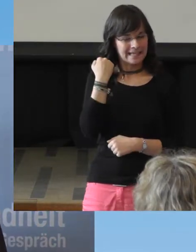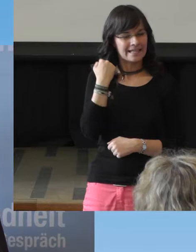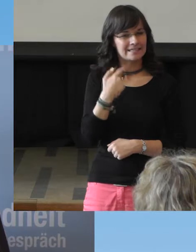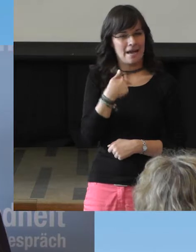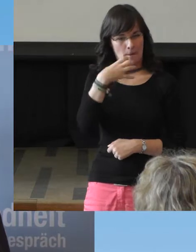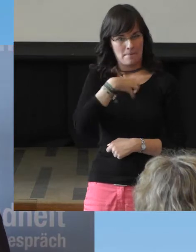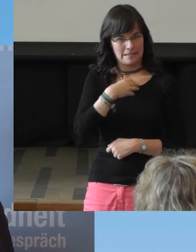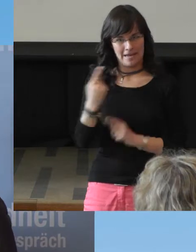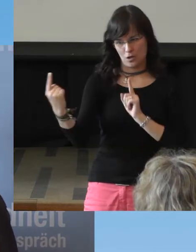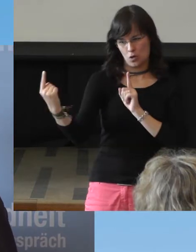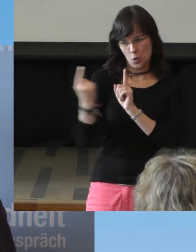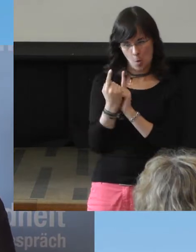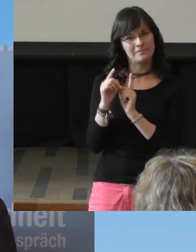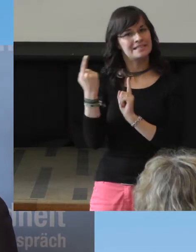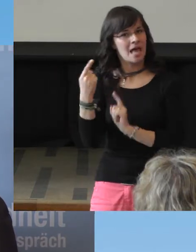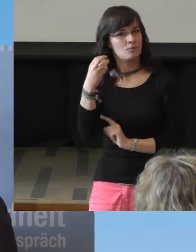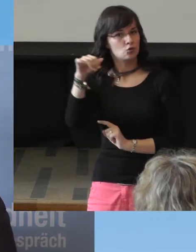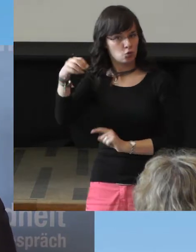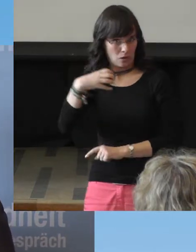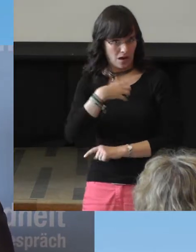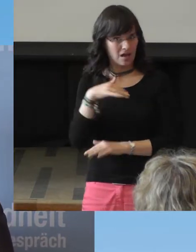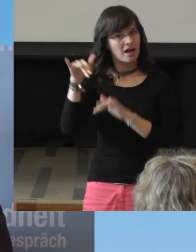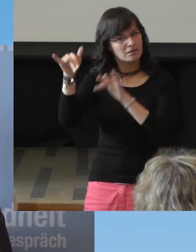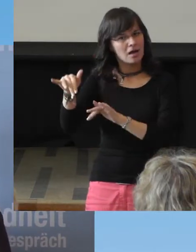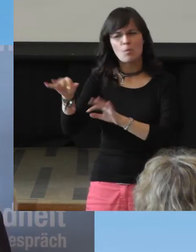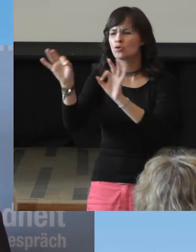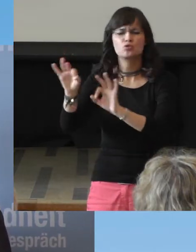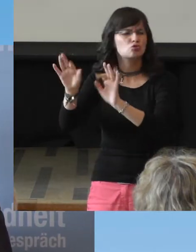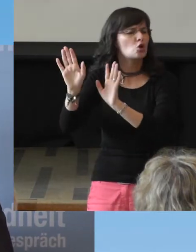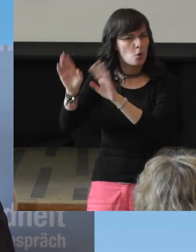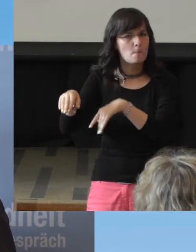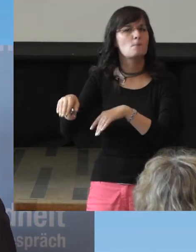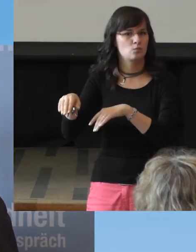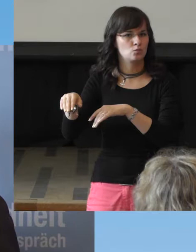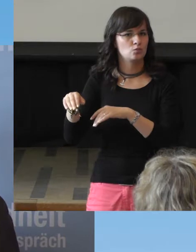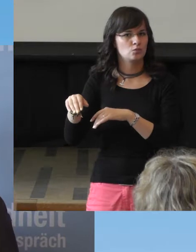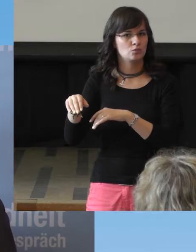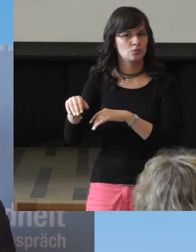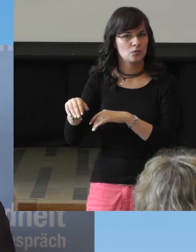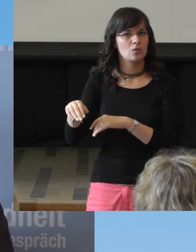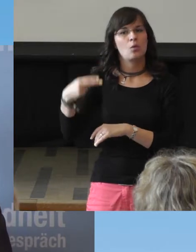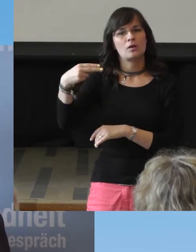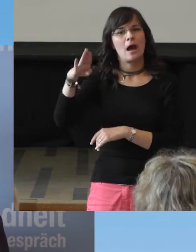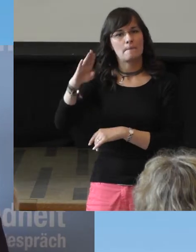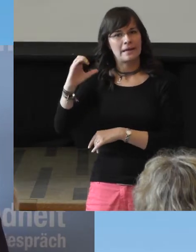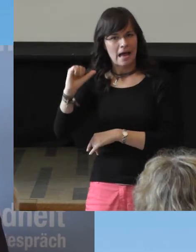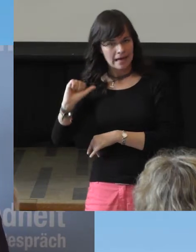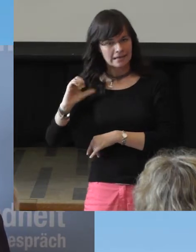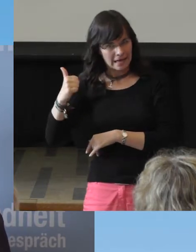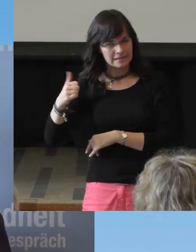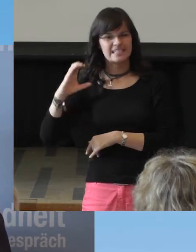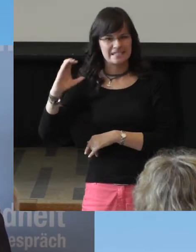der hatte einen Diabetes, aber der Diabetes war eigentlich nicht so schlimm und der HbA1c-Wert war völlig normal,